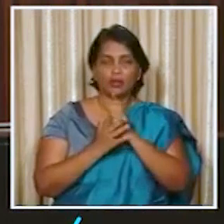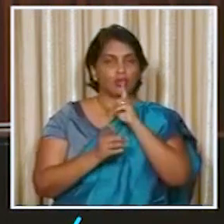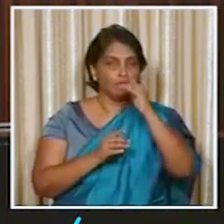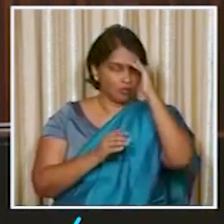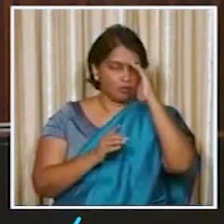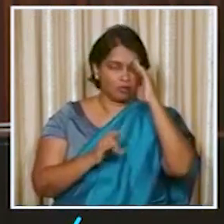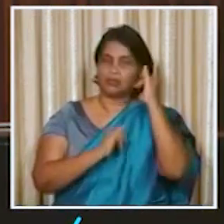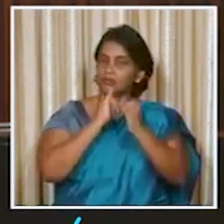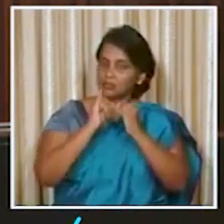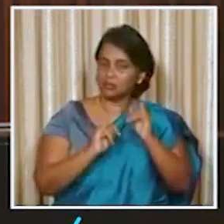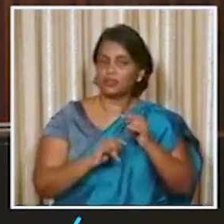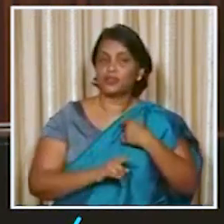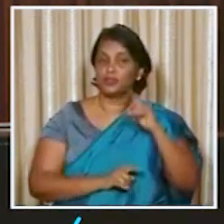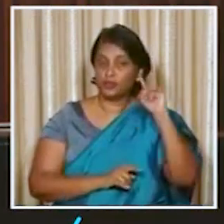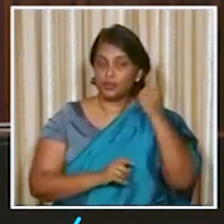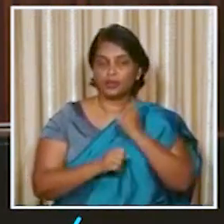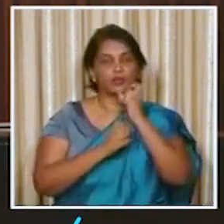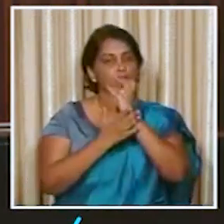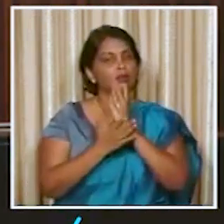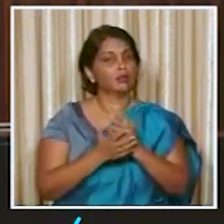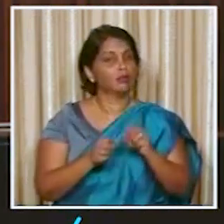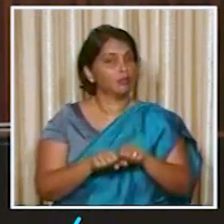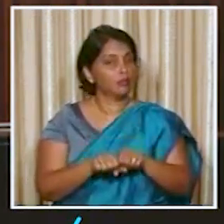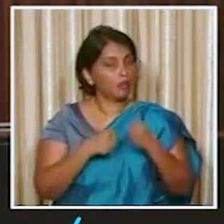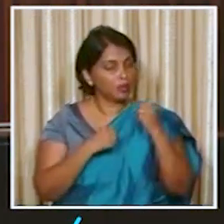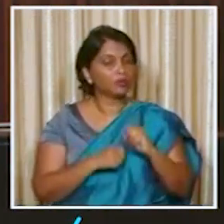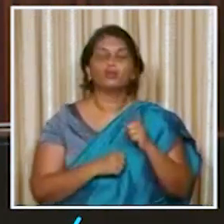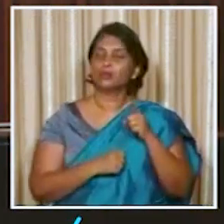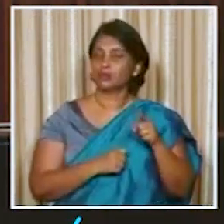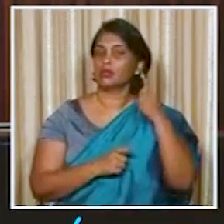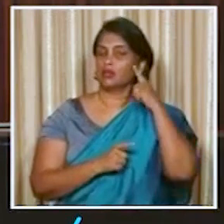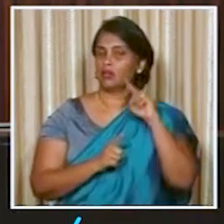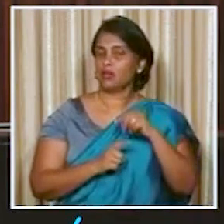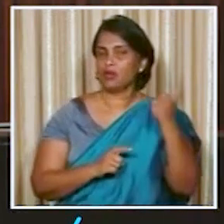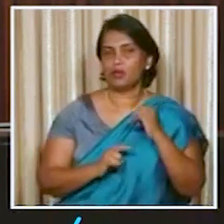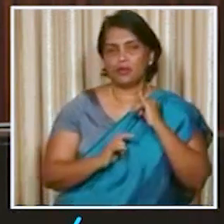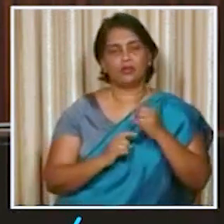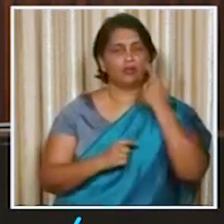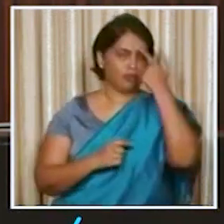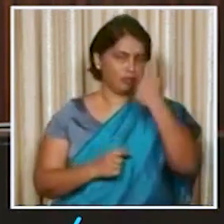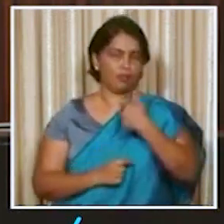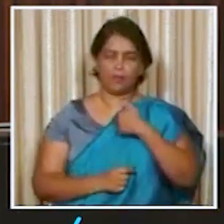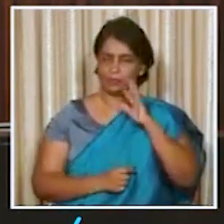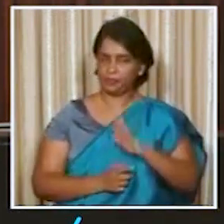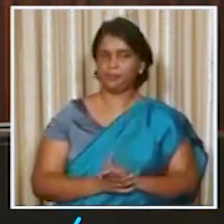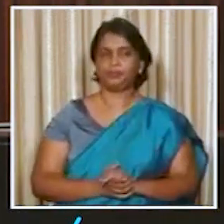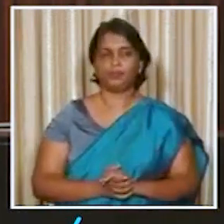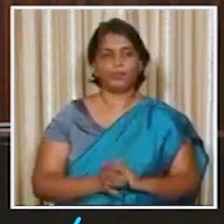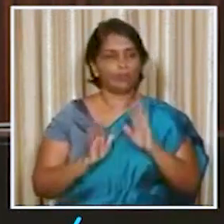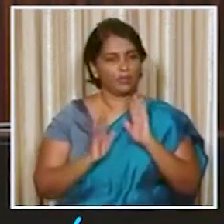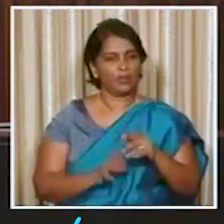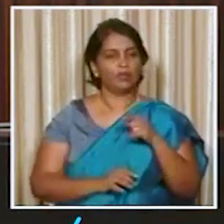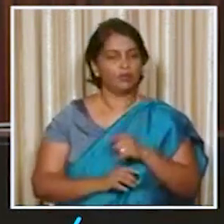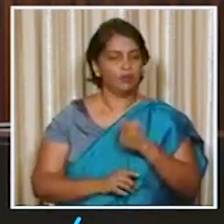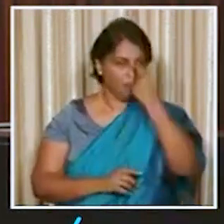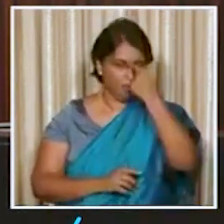හට එල්ලුවත් ප්‍රථම වරට ආණ්ඩුක ව්‍යවස්ථා උල්ලංඝනය කර ඇති බවට වන නව චෝදනාවක් මා වෙත එල්ල කොට ඇත. කෙසේ නමුත් එල්ල